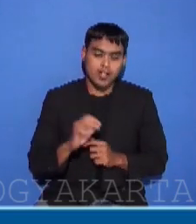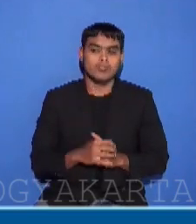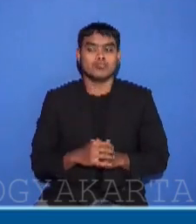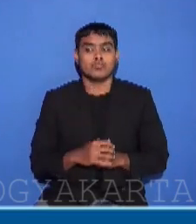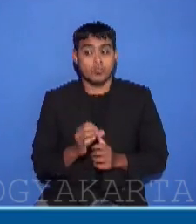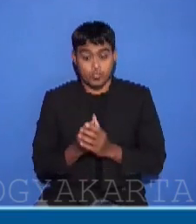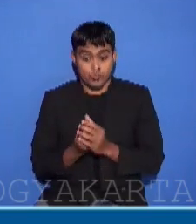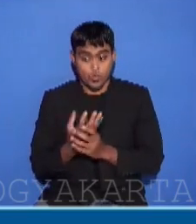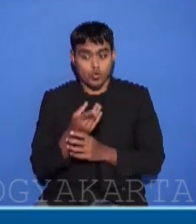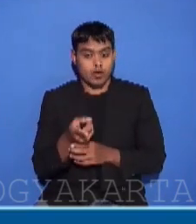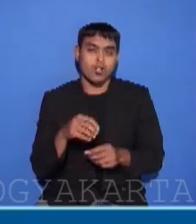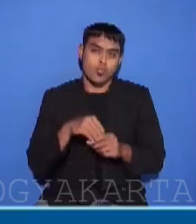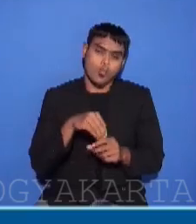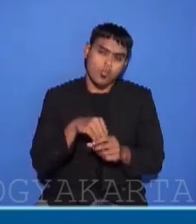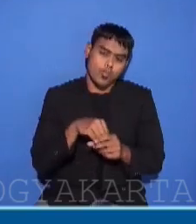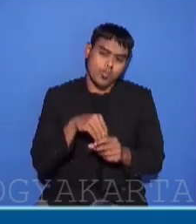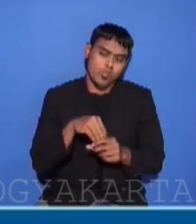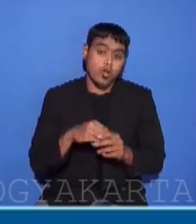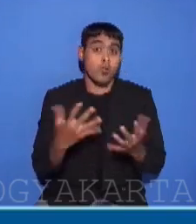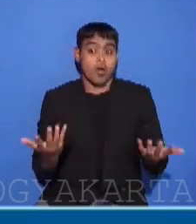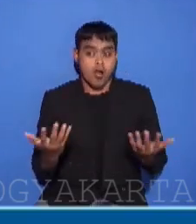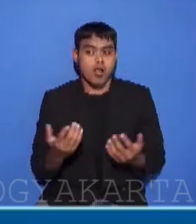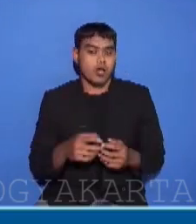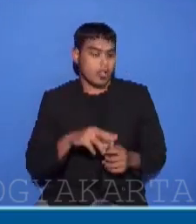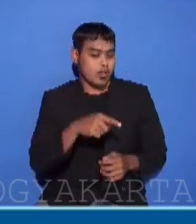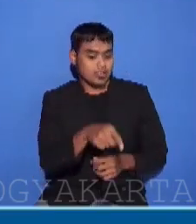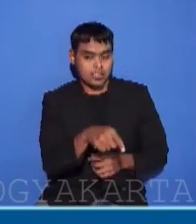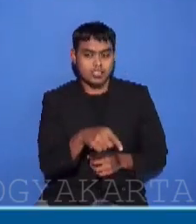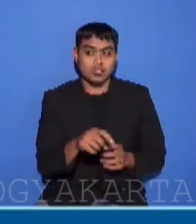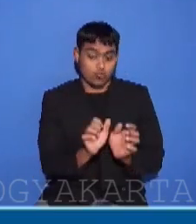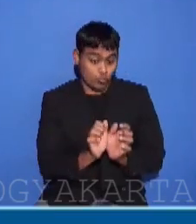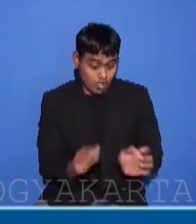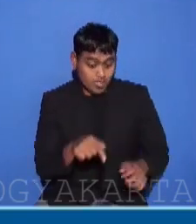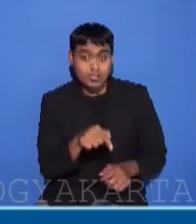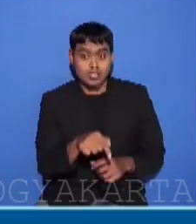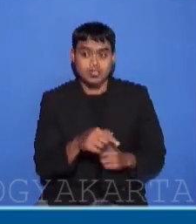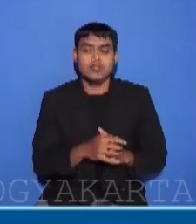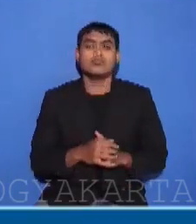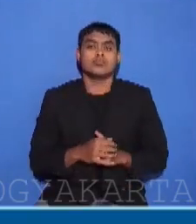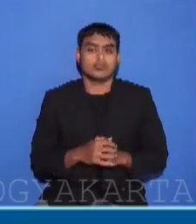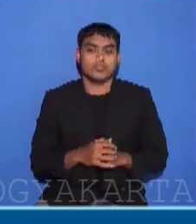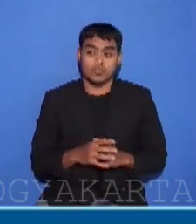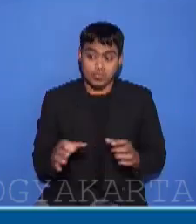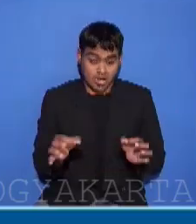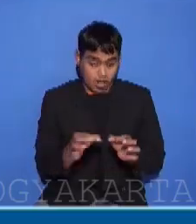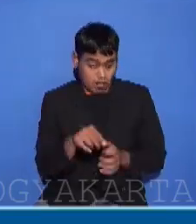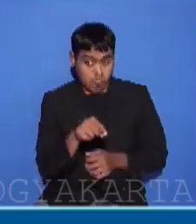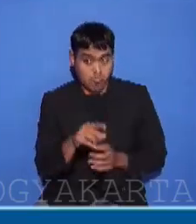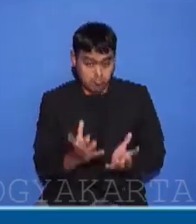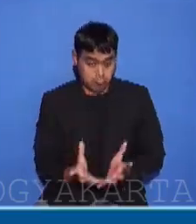wuluktu masyarakat ing Tun men taneman duren ingkang dipun tanem ing sakiwenging Embung tor wohipun